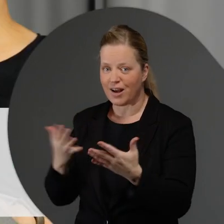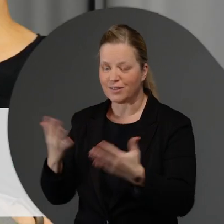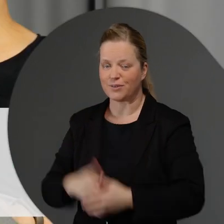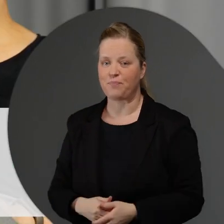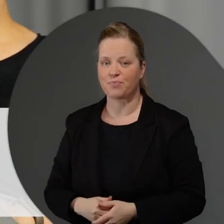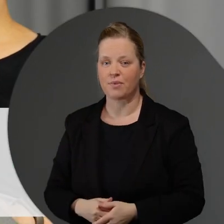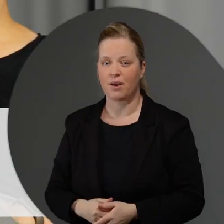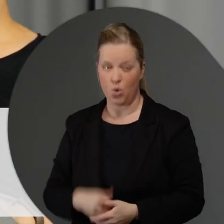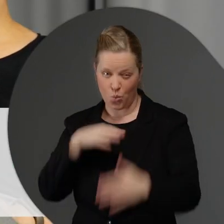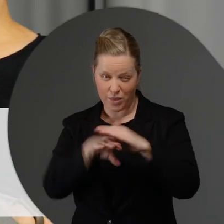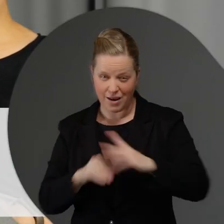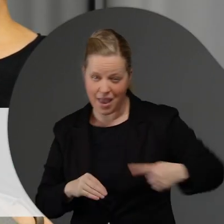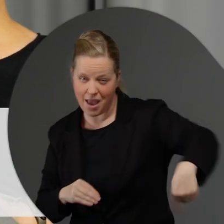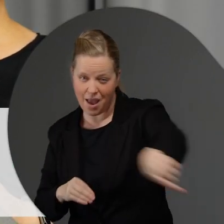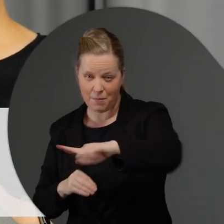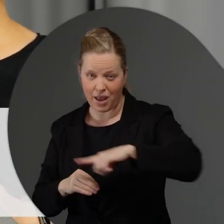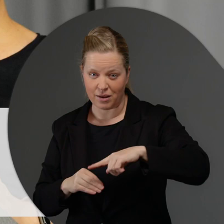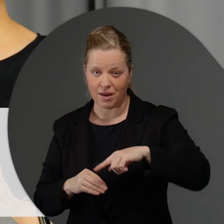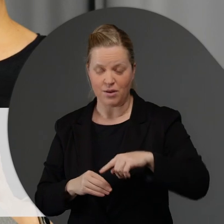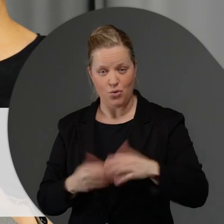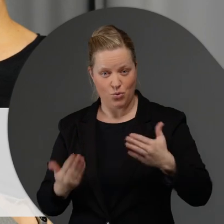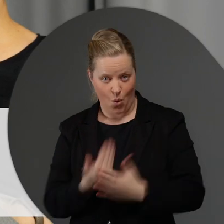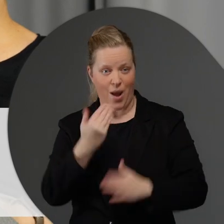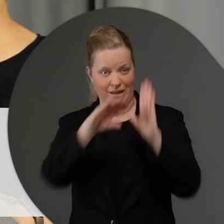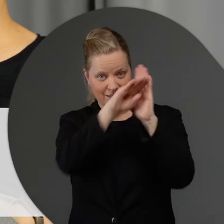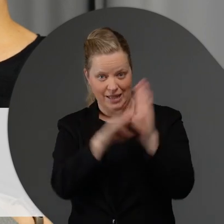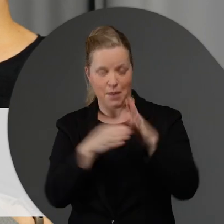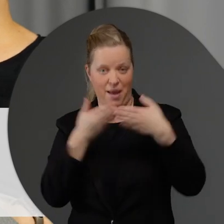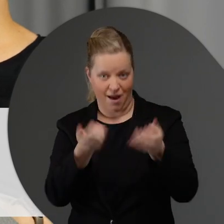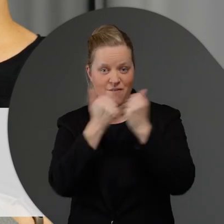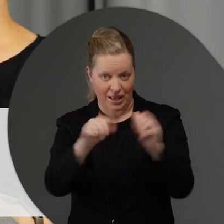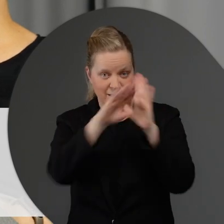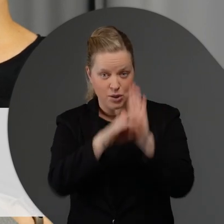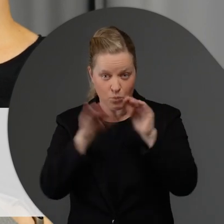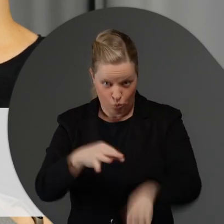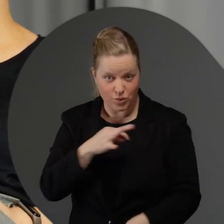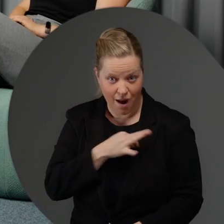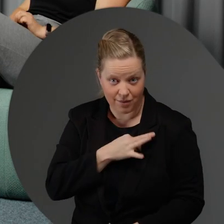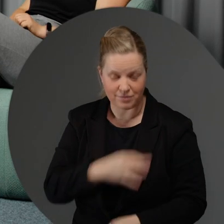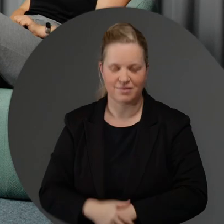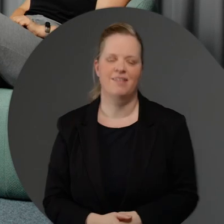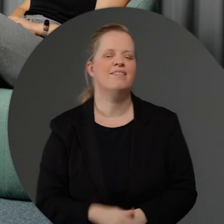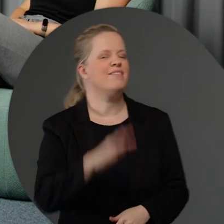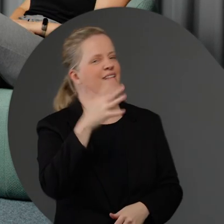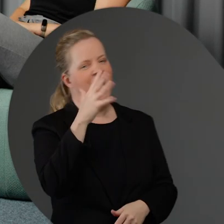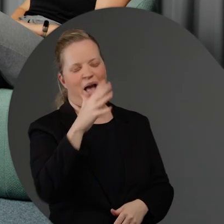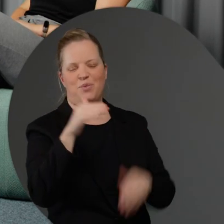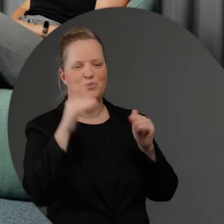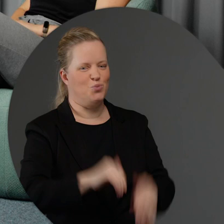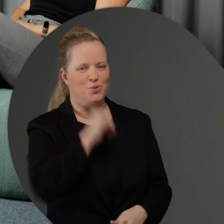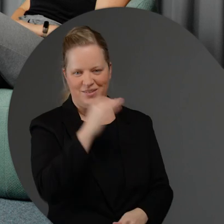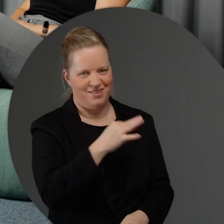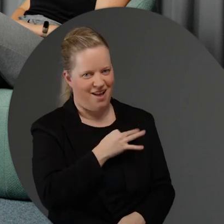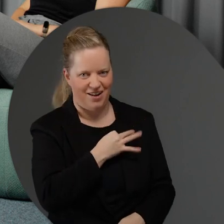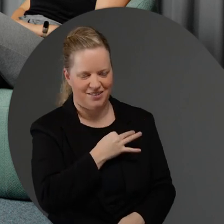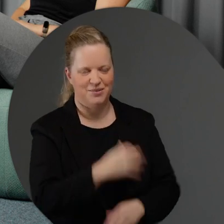anfangen mit der Frage, müssen sich Unternehmen vor dem Barrierefreiheitsgesetz fürchten? Nein, das müssen